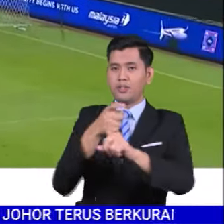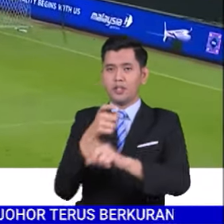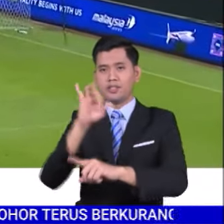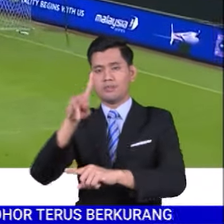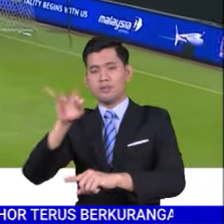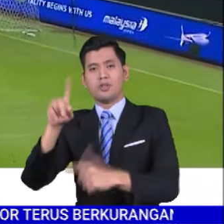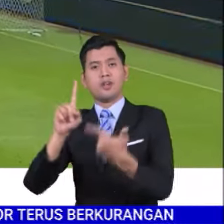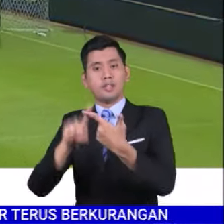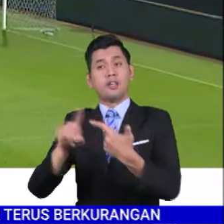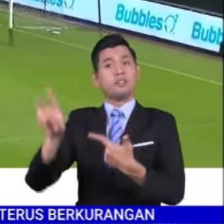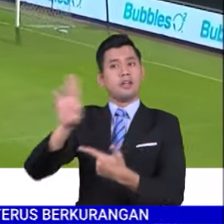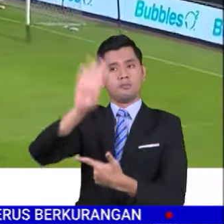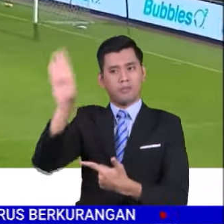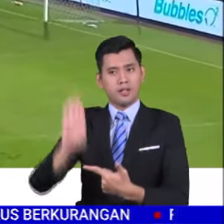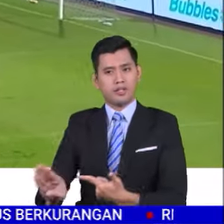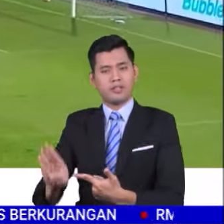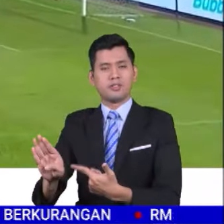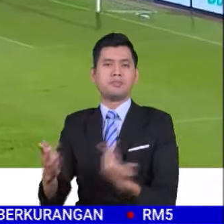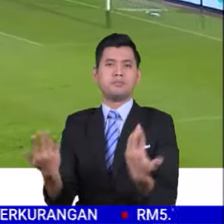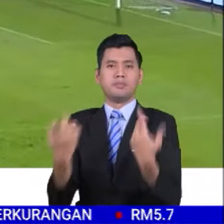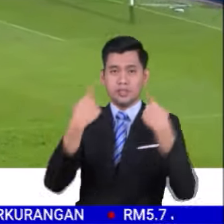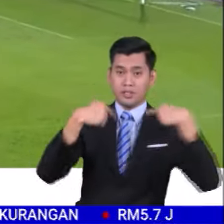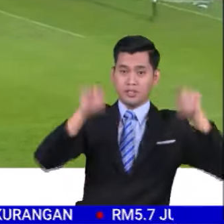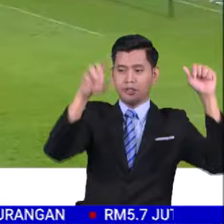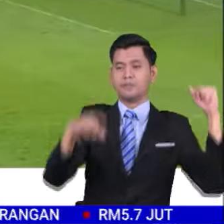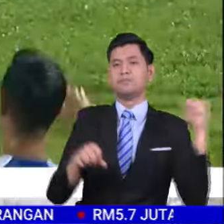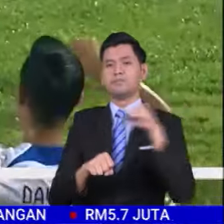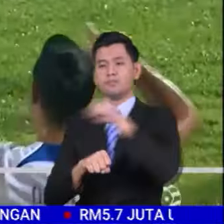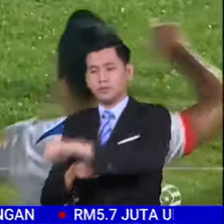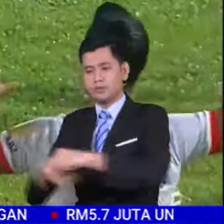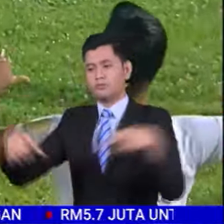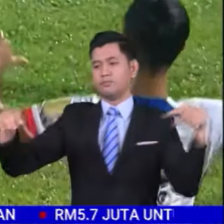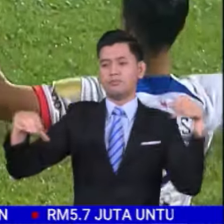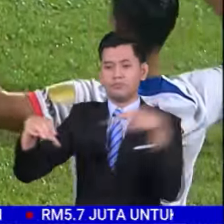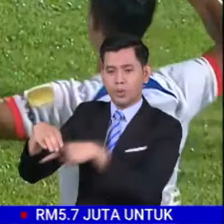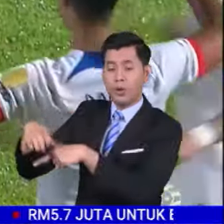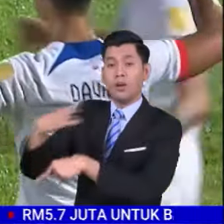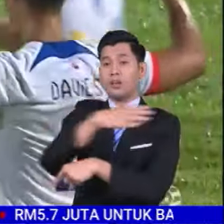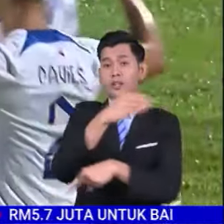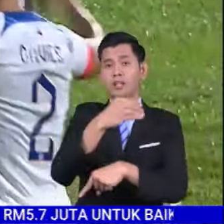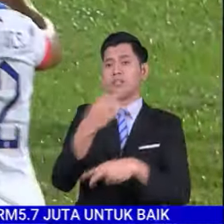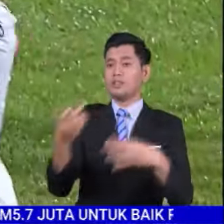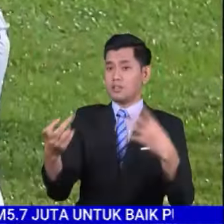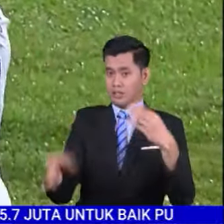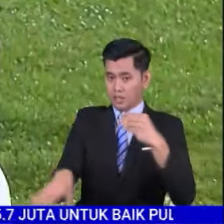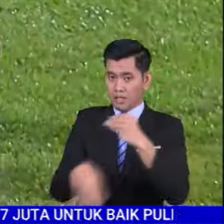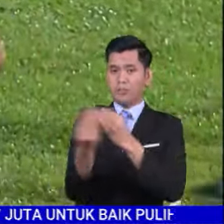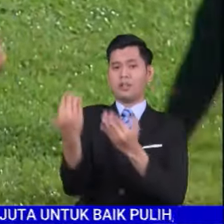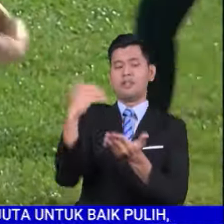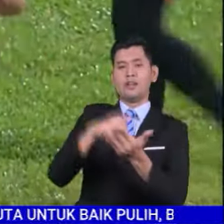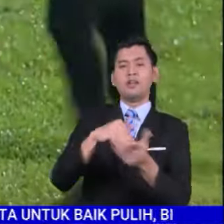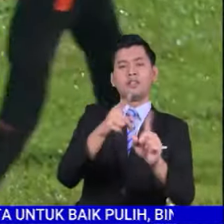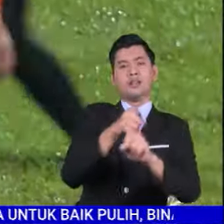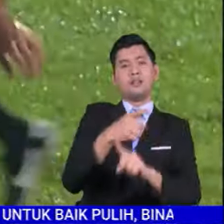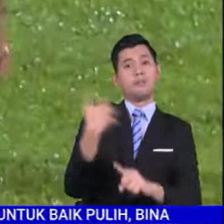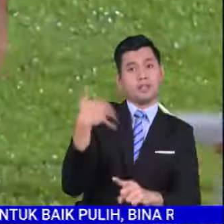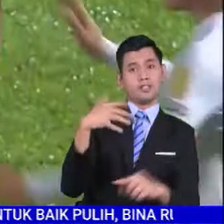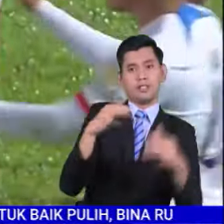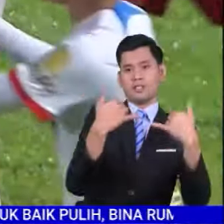dari Brazil Diago Louis Santos Monica oleh dua lagi goal di sumbang ayam tambatan dari Argentina untuk